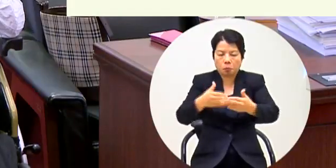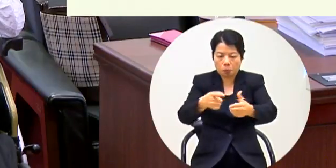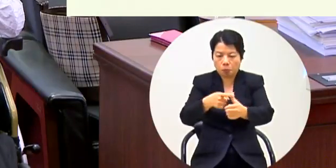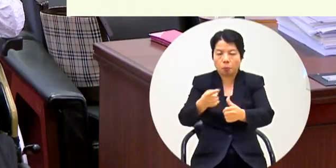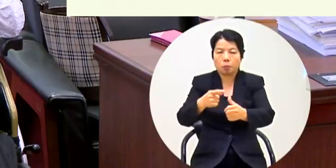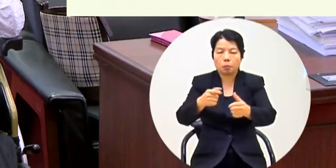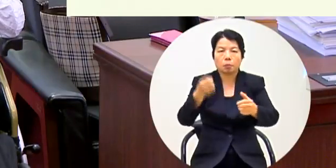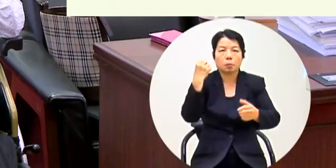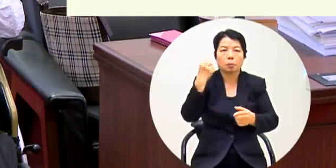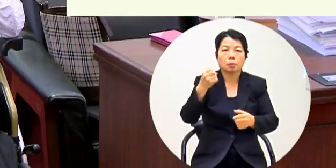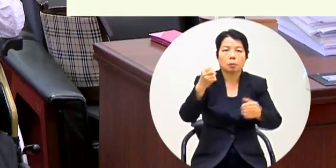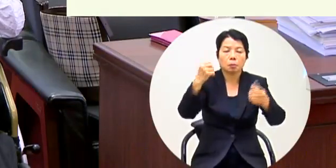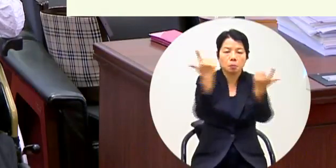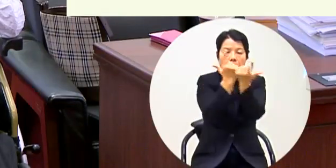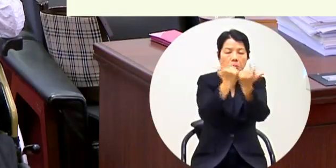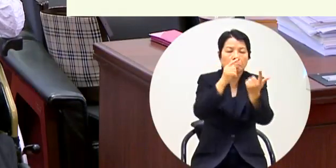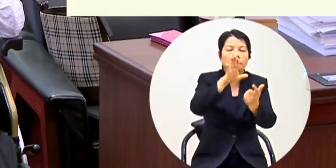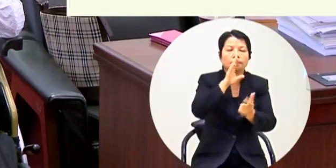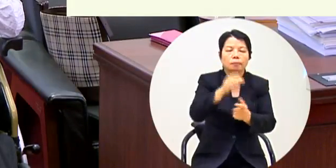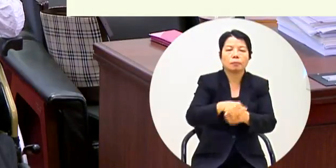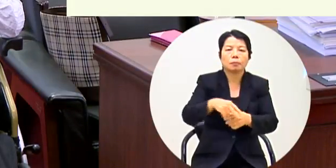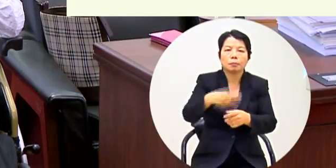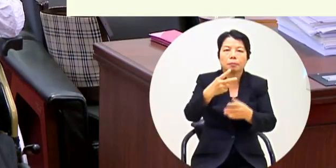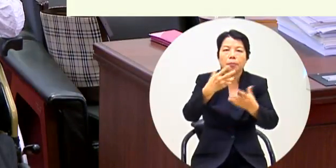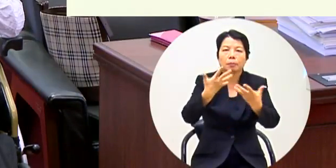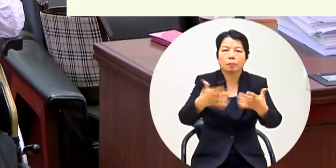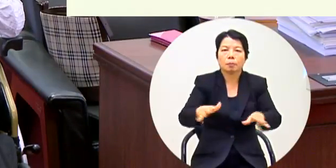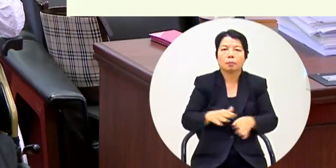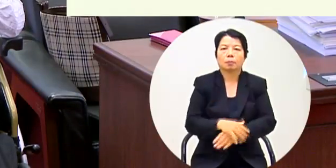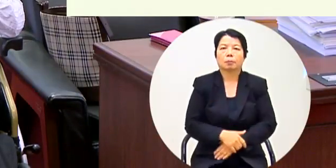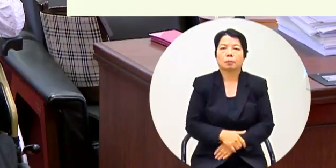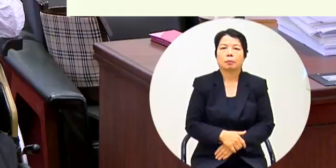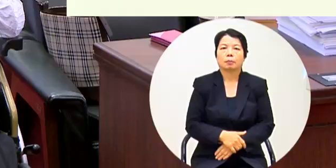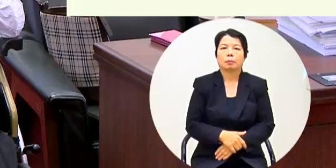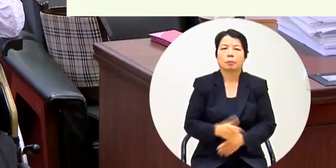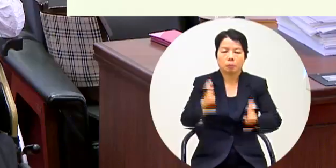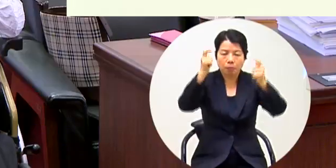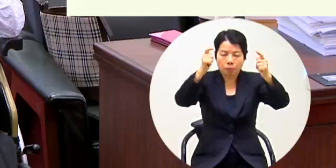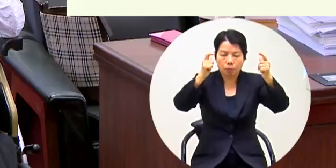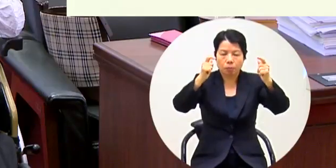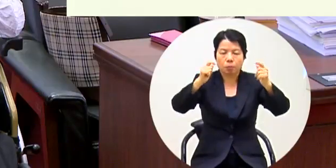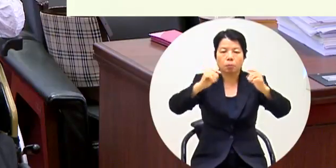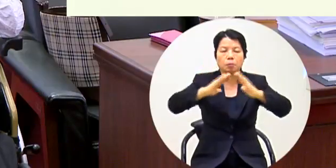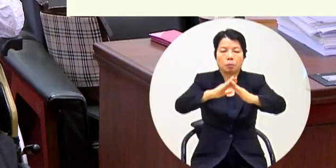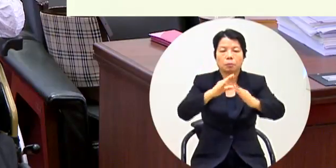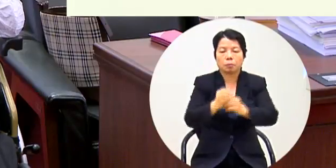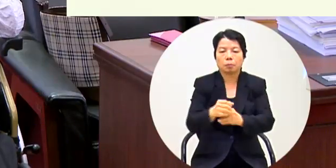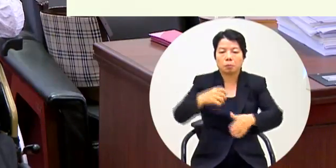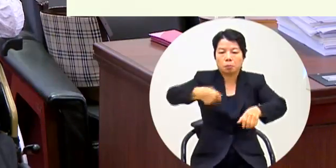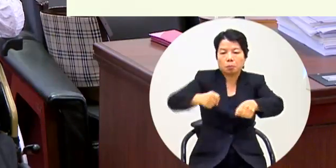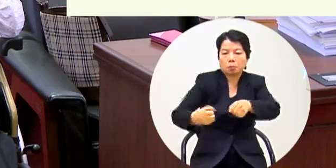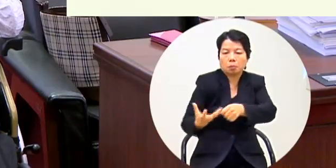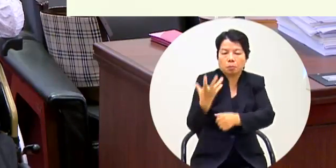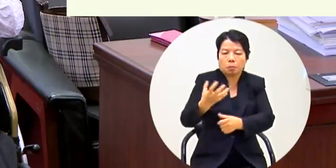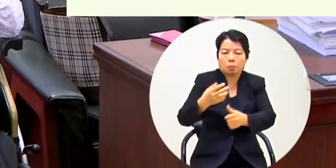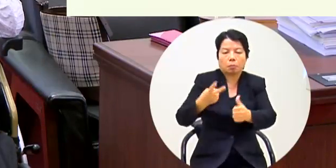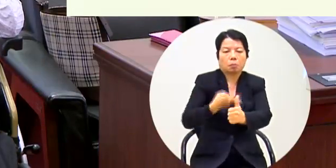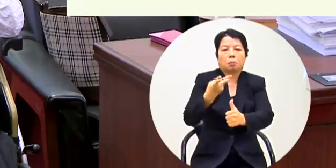市200万辆，高雄市是全国第二大的这个机车量最多的，所